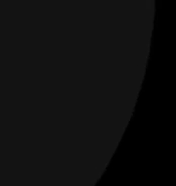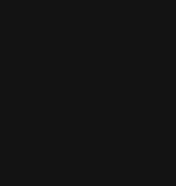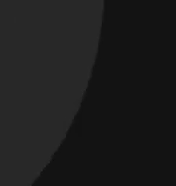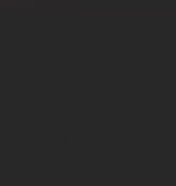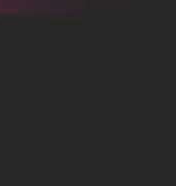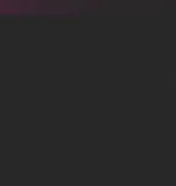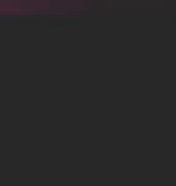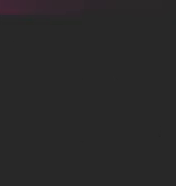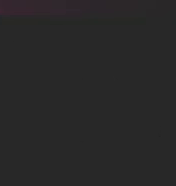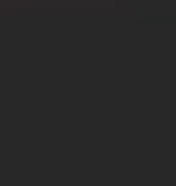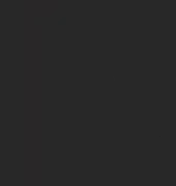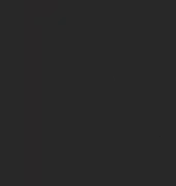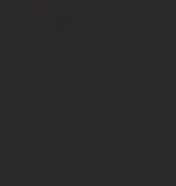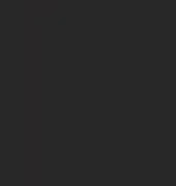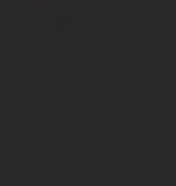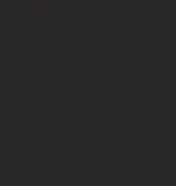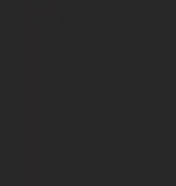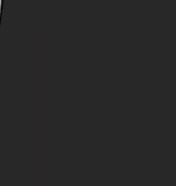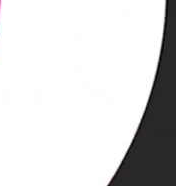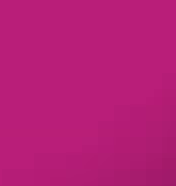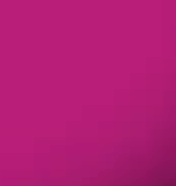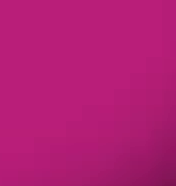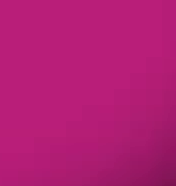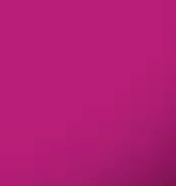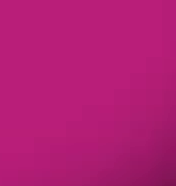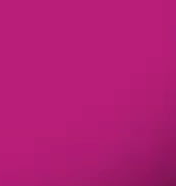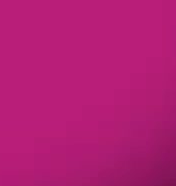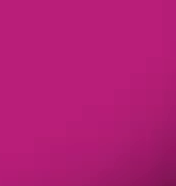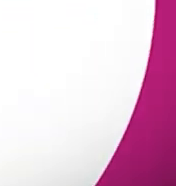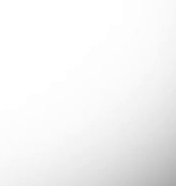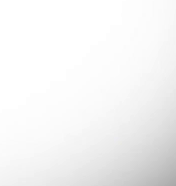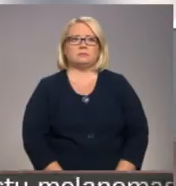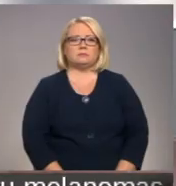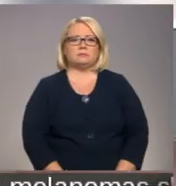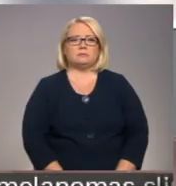Re, visi ēters ir te!